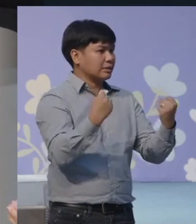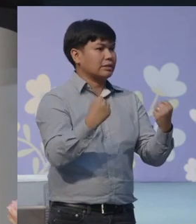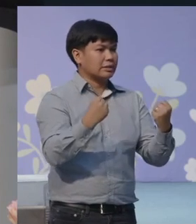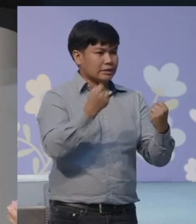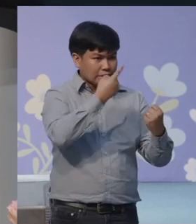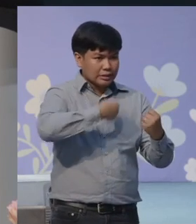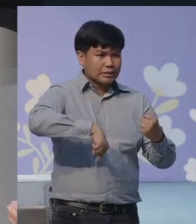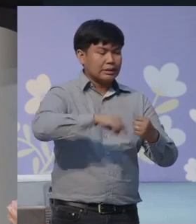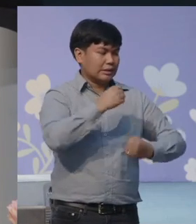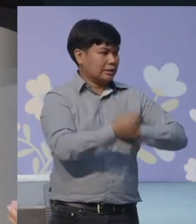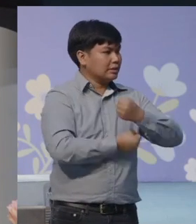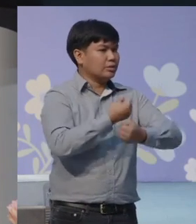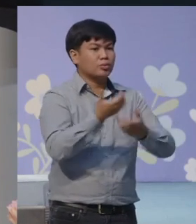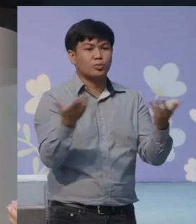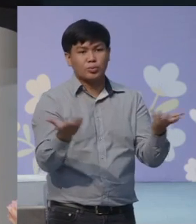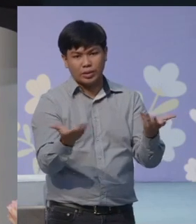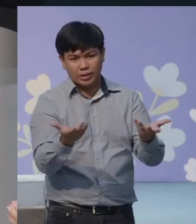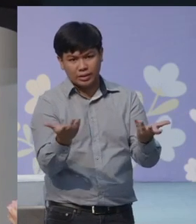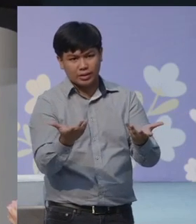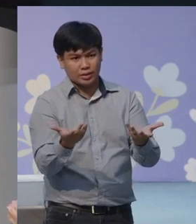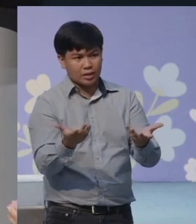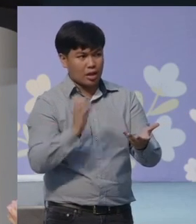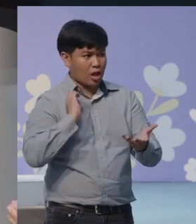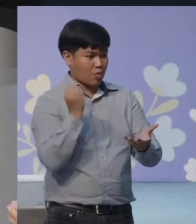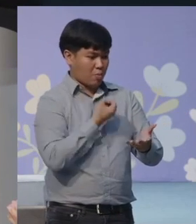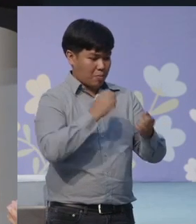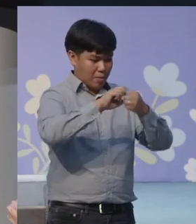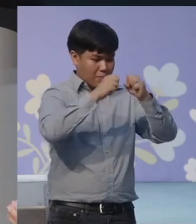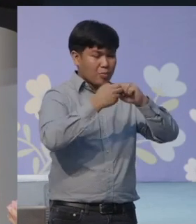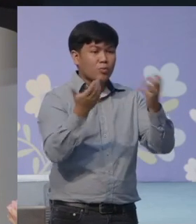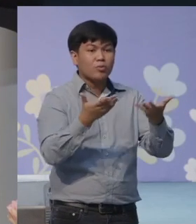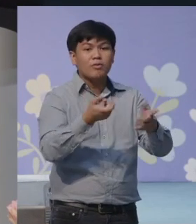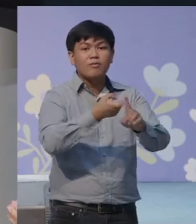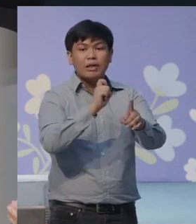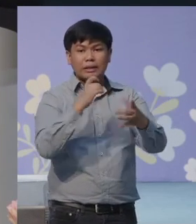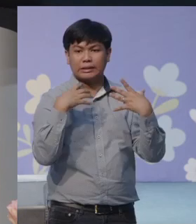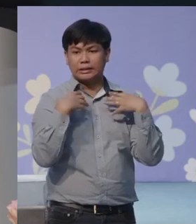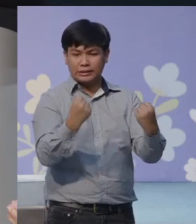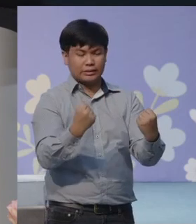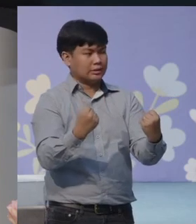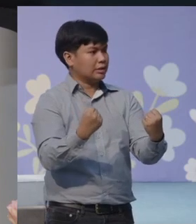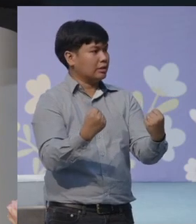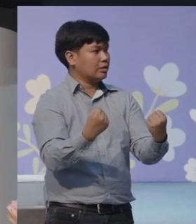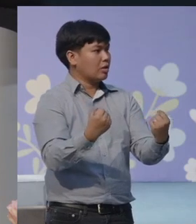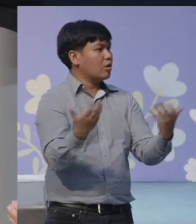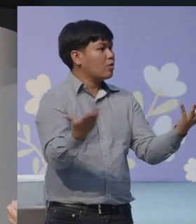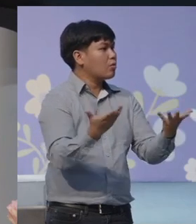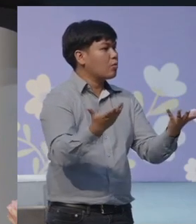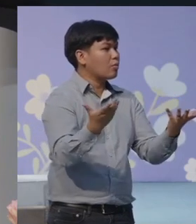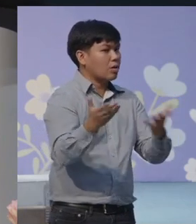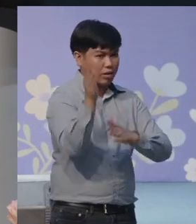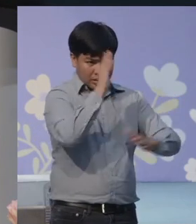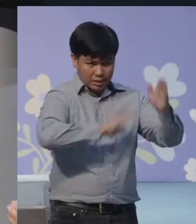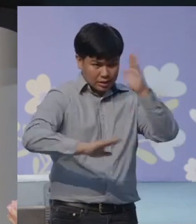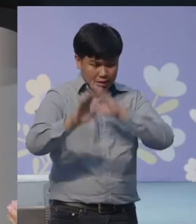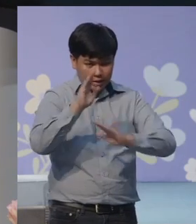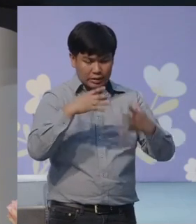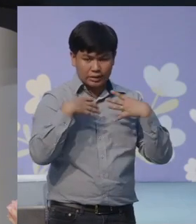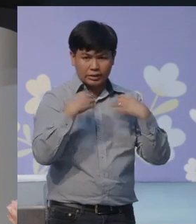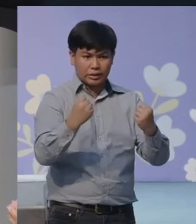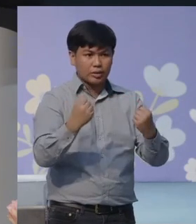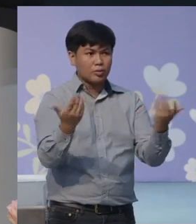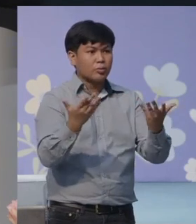ating pagdadalamhati at mga pagsubok sa buhay? Saan nagmumula ang ating tunay